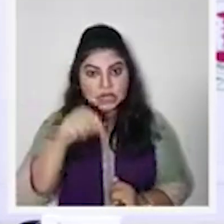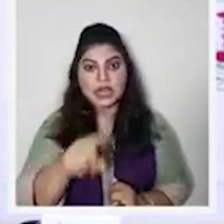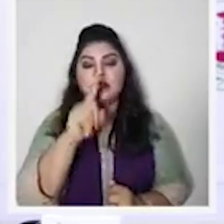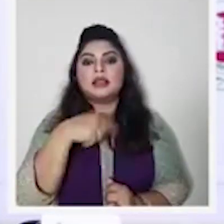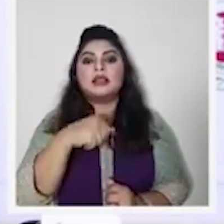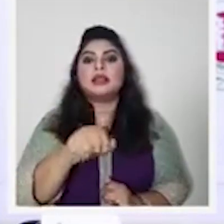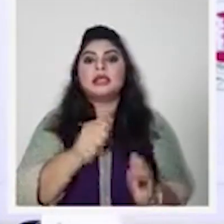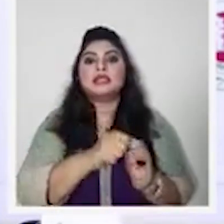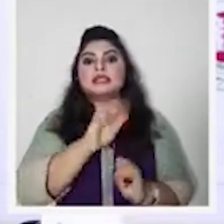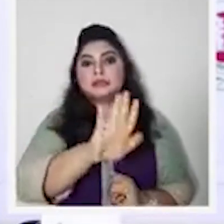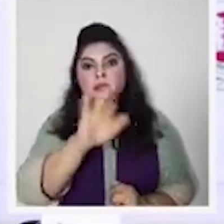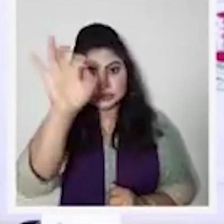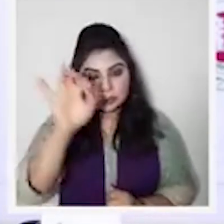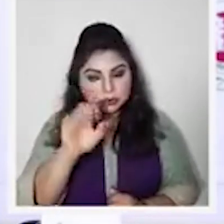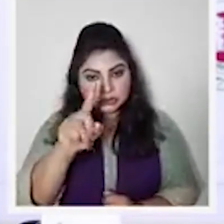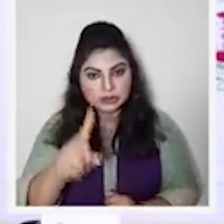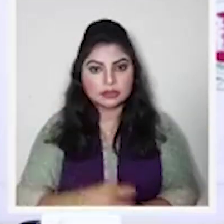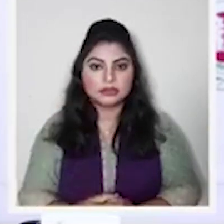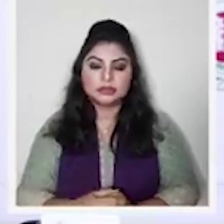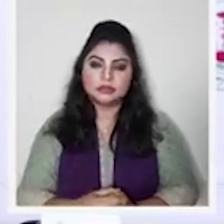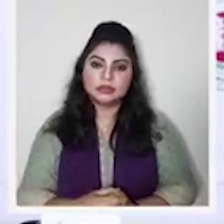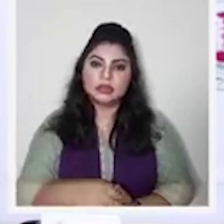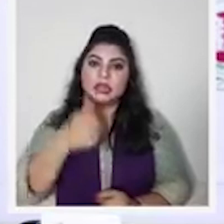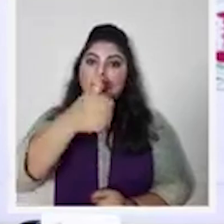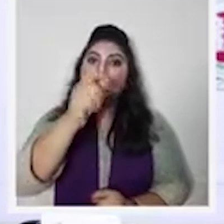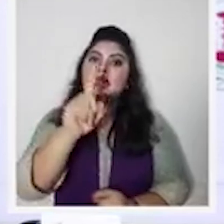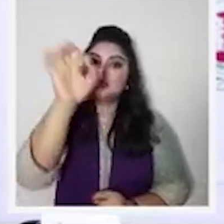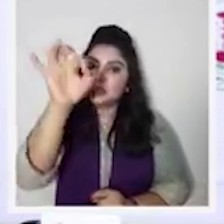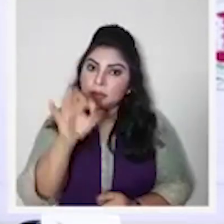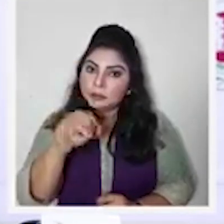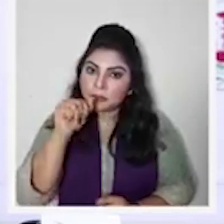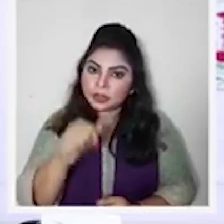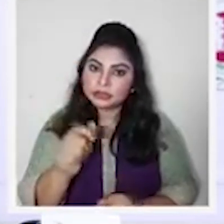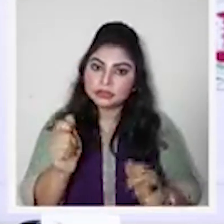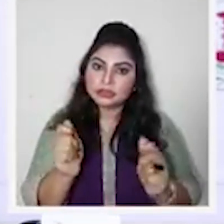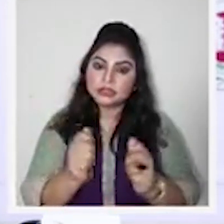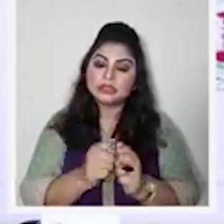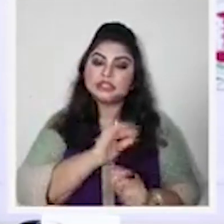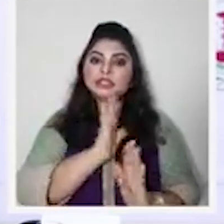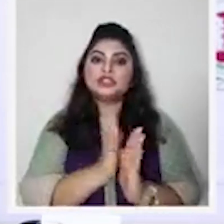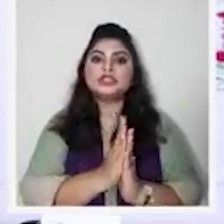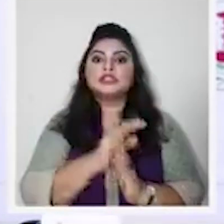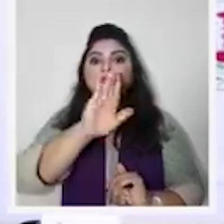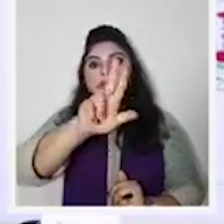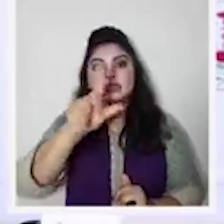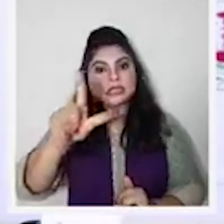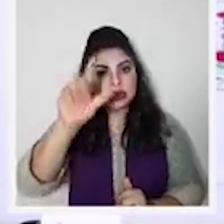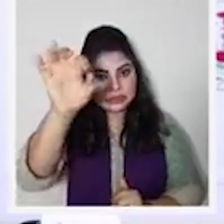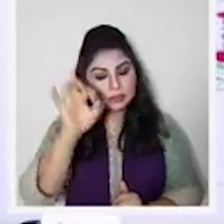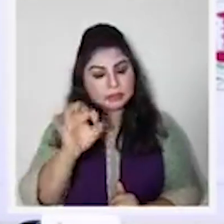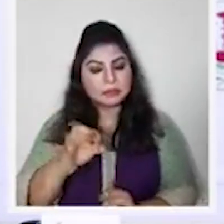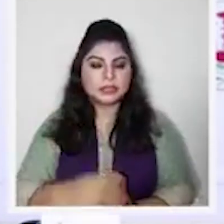5.27%, খুলনা 156 জন 6.04%, বরিশাল 98 জন 3.80%,